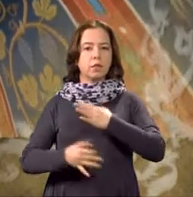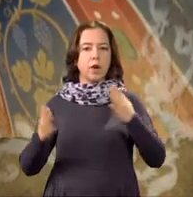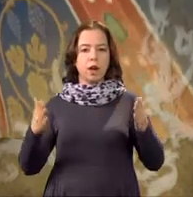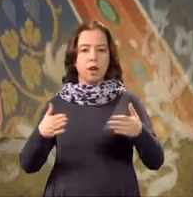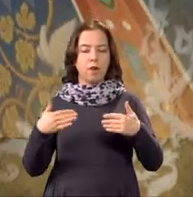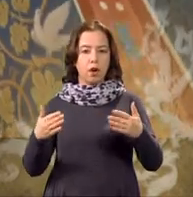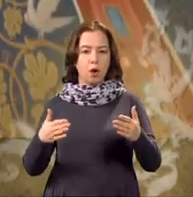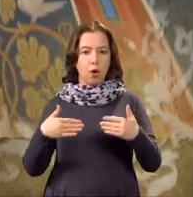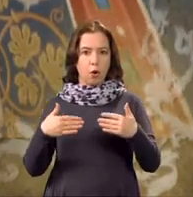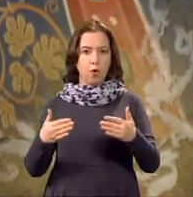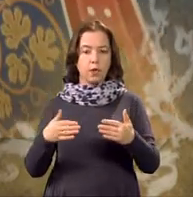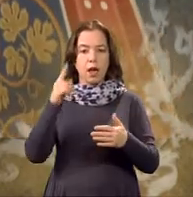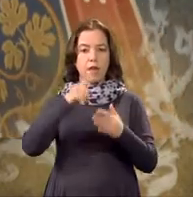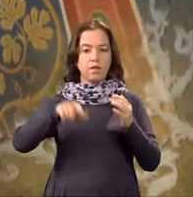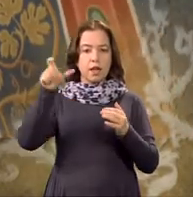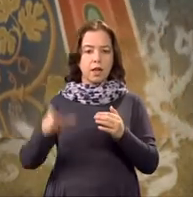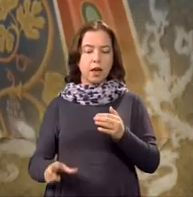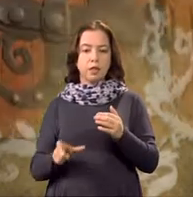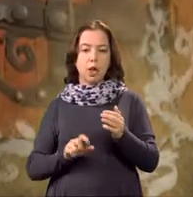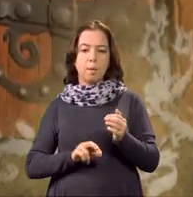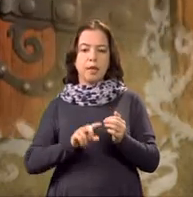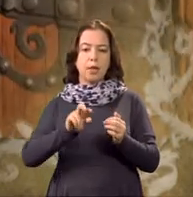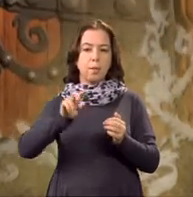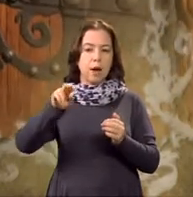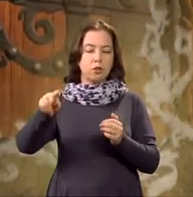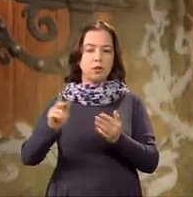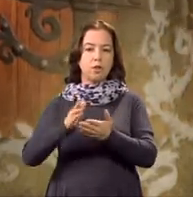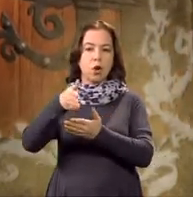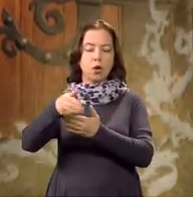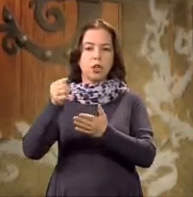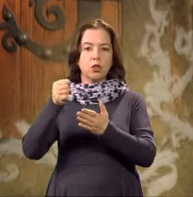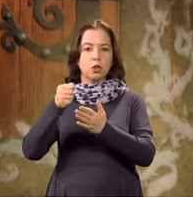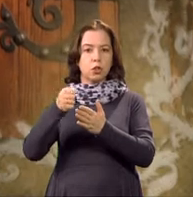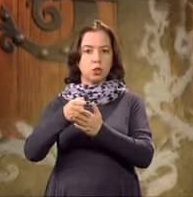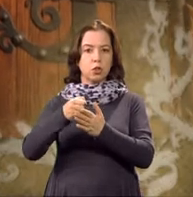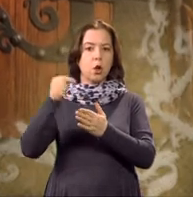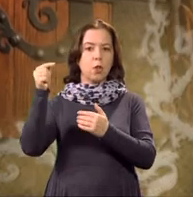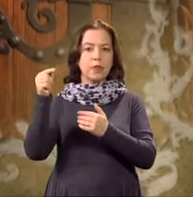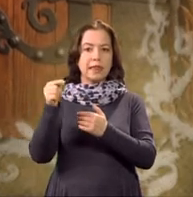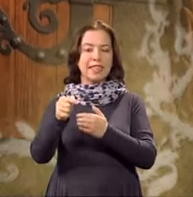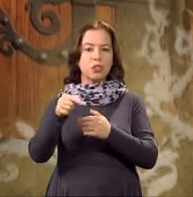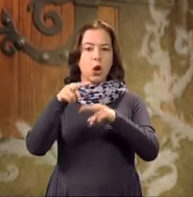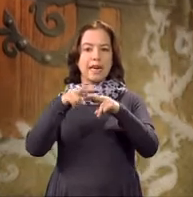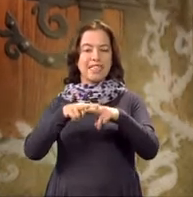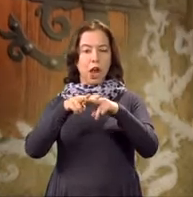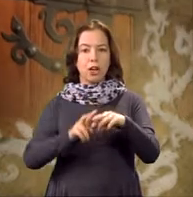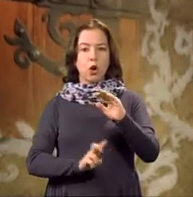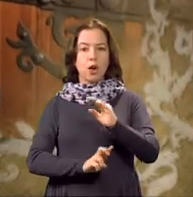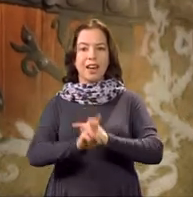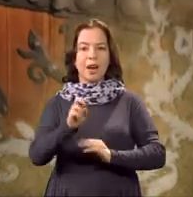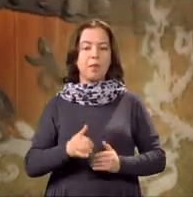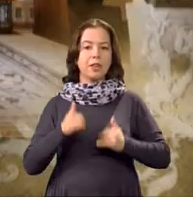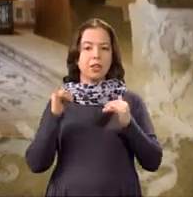керамічними деревами, вірянин, піднімаючи сходами, входить до нижнього хрещального храму на честь